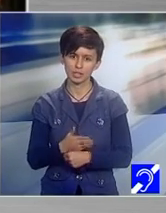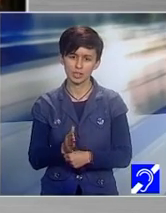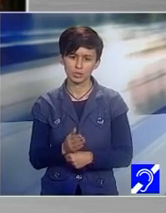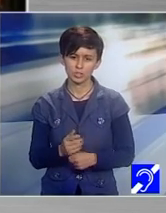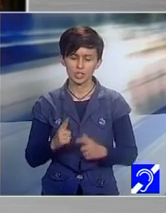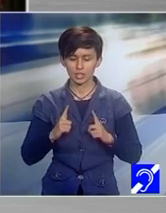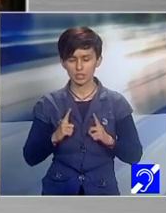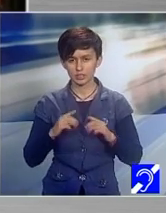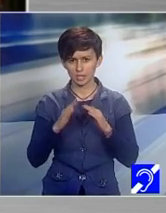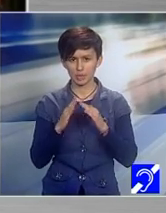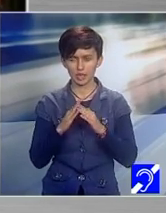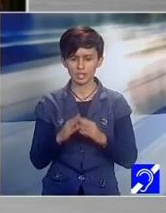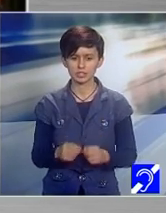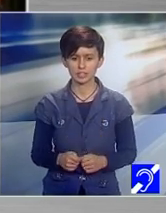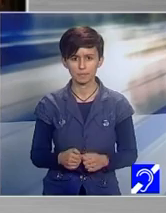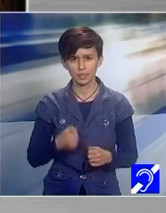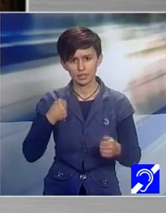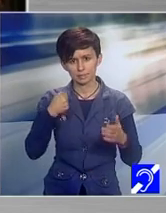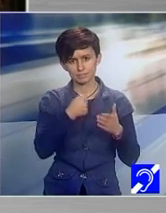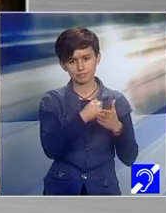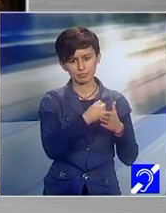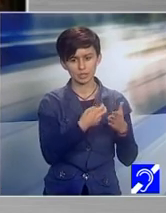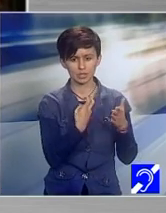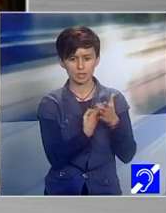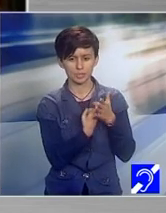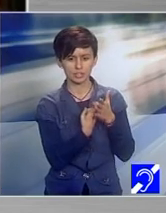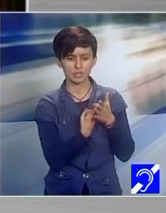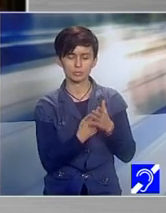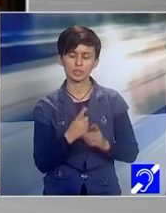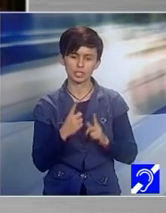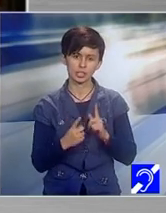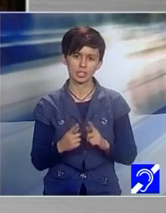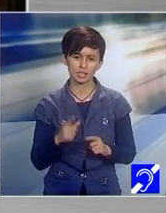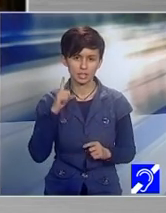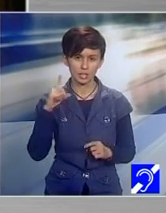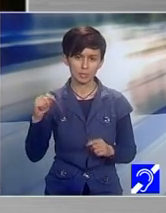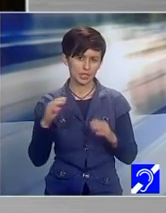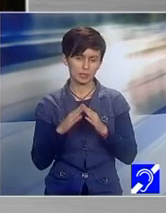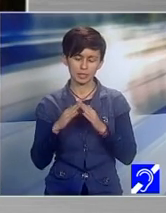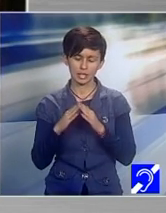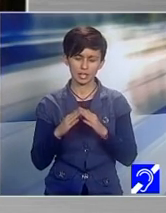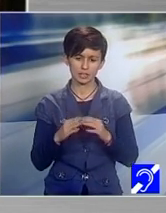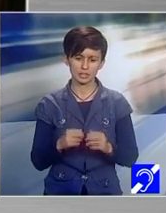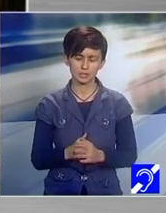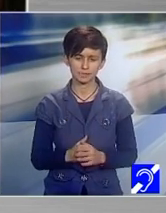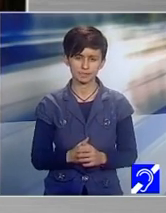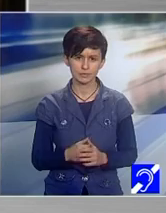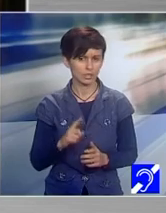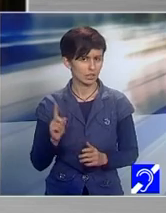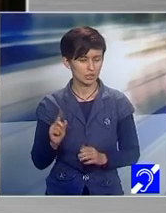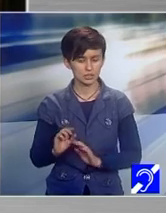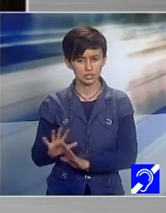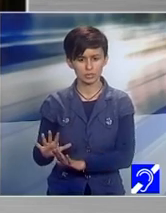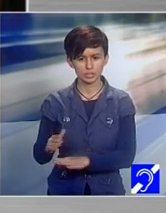acasă, să închidem geamurile dacă stăm la etaje inferioare, dacă plecăm de acasă, să nu lăsăm să intre în